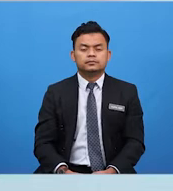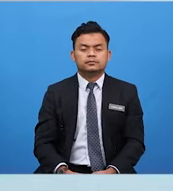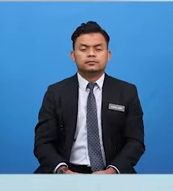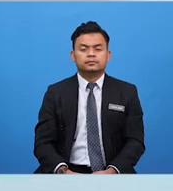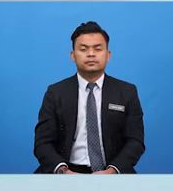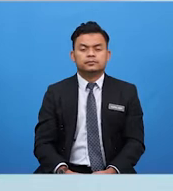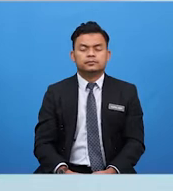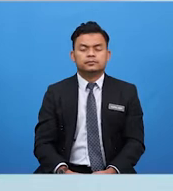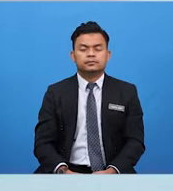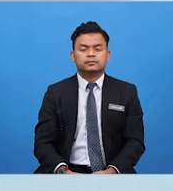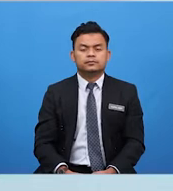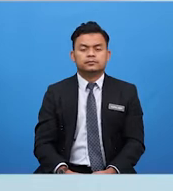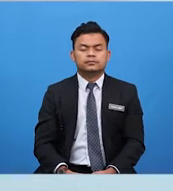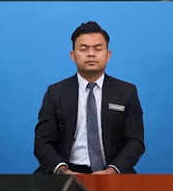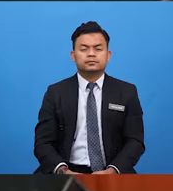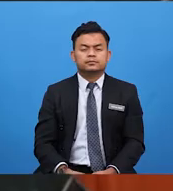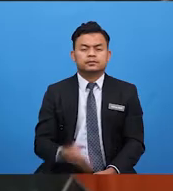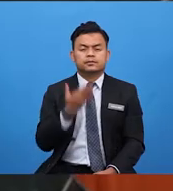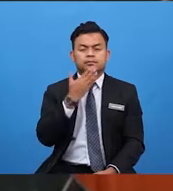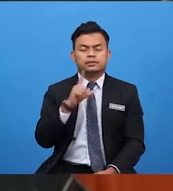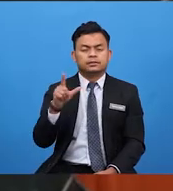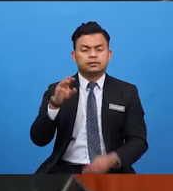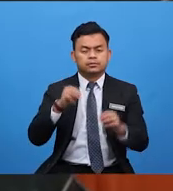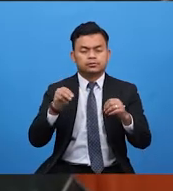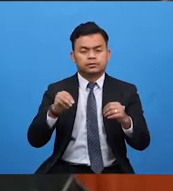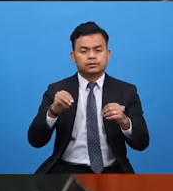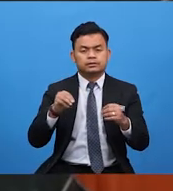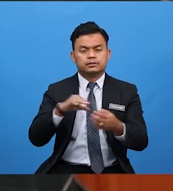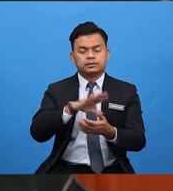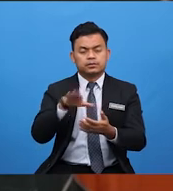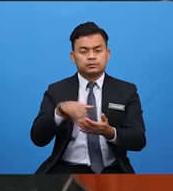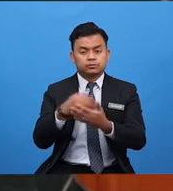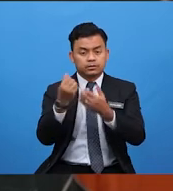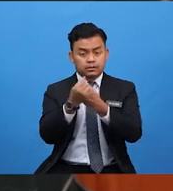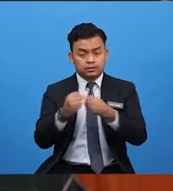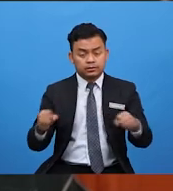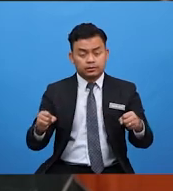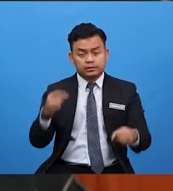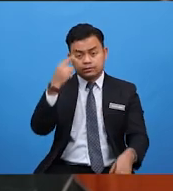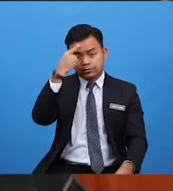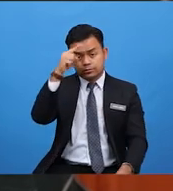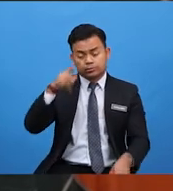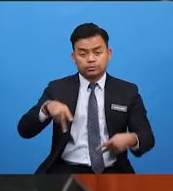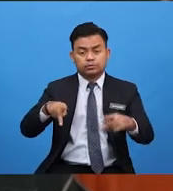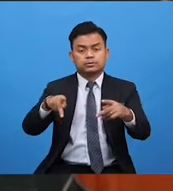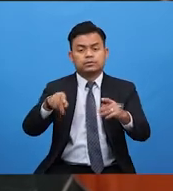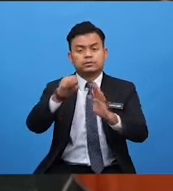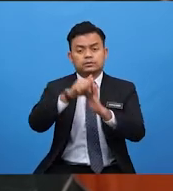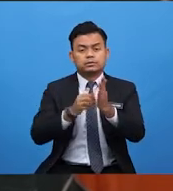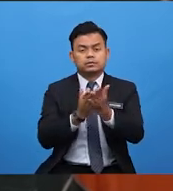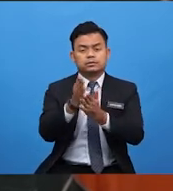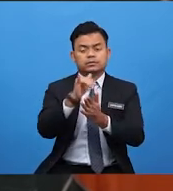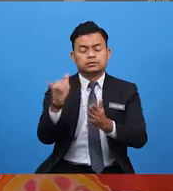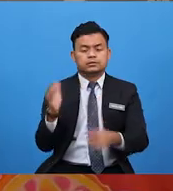Baiklah murid-murid, adakah anda semua sudah bersedia untuk proses seterusnya? Jom kita